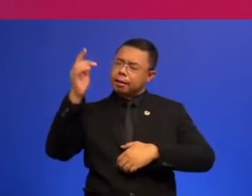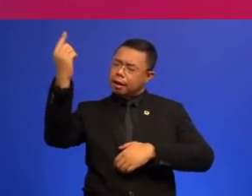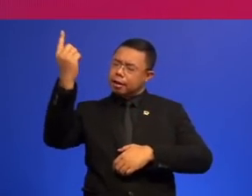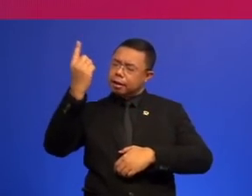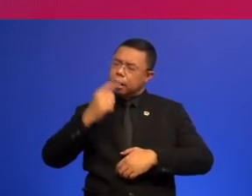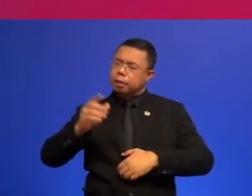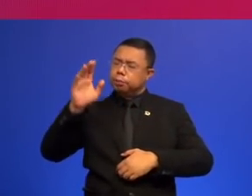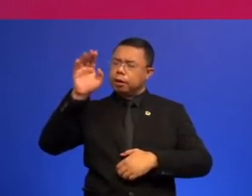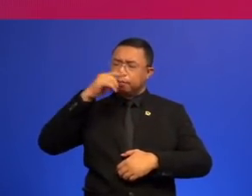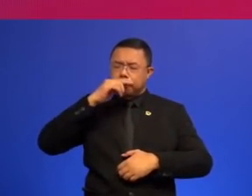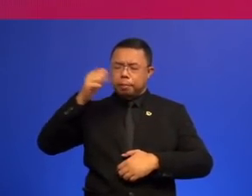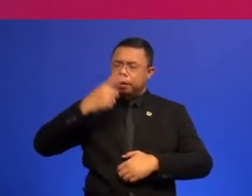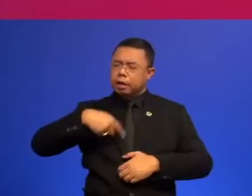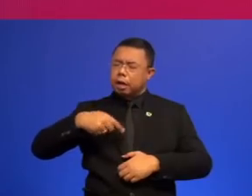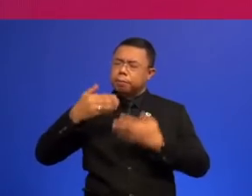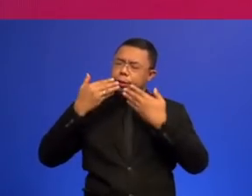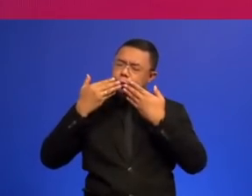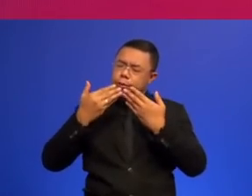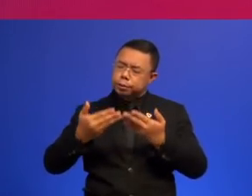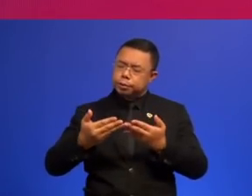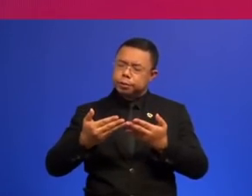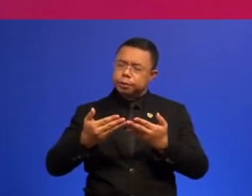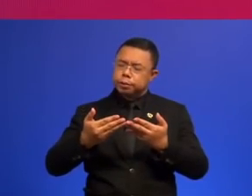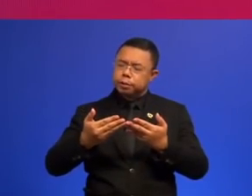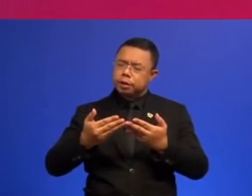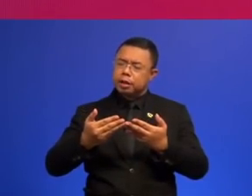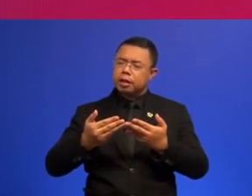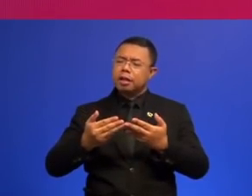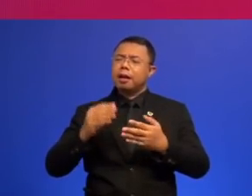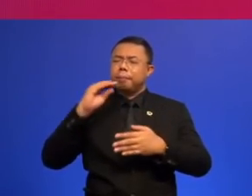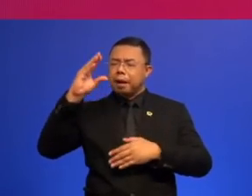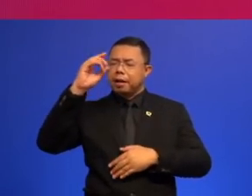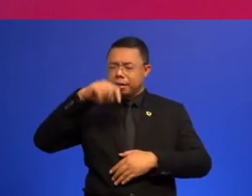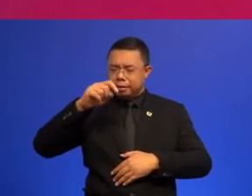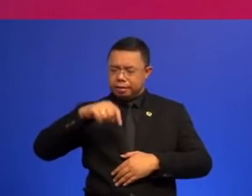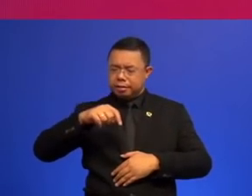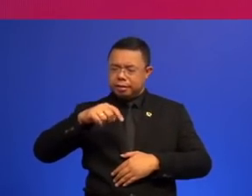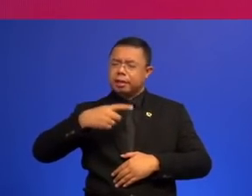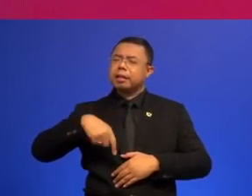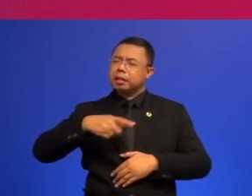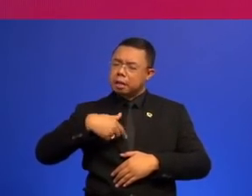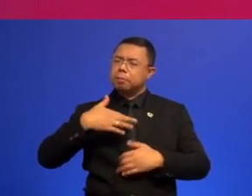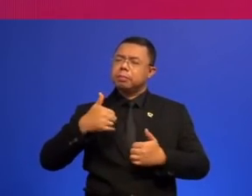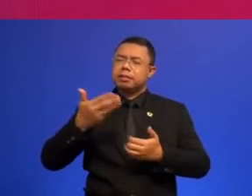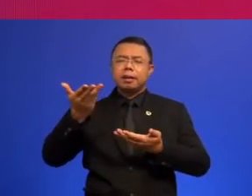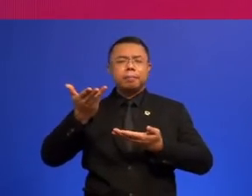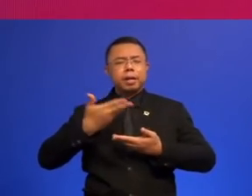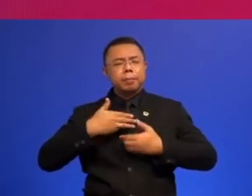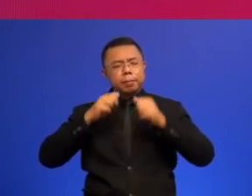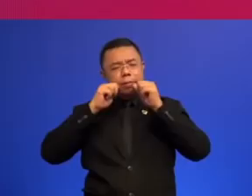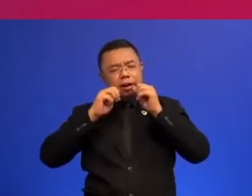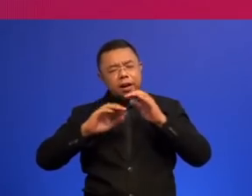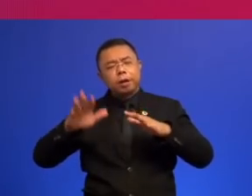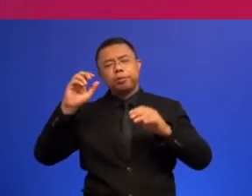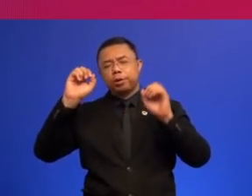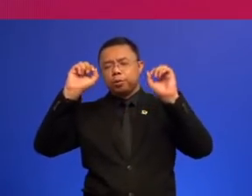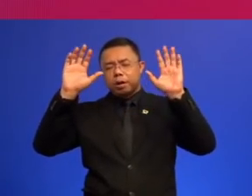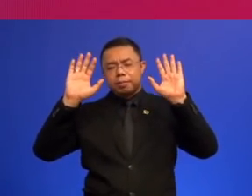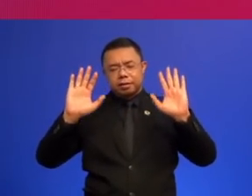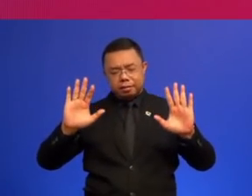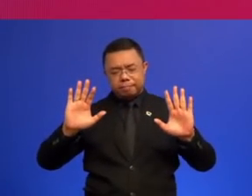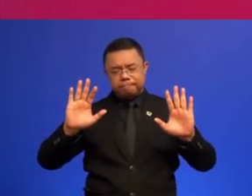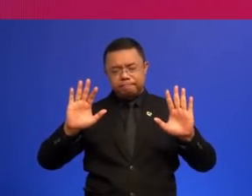hadirat-Mu ya Bapa. Kami mengucap syukur bahwa pada pagi hari ini kami boleh menerima berkat-Mu yang luar